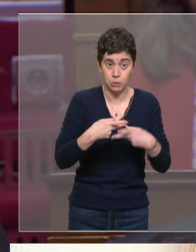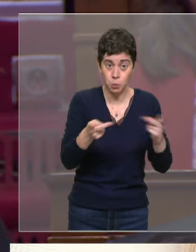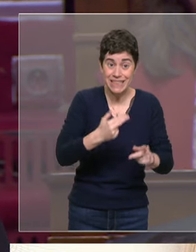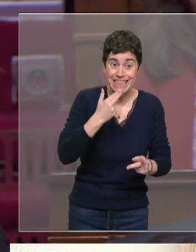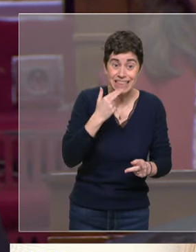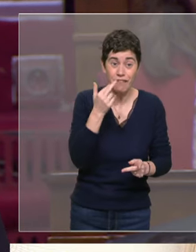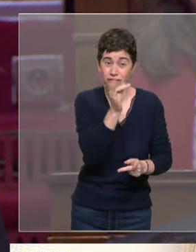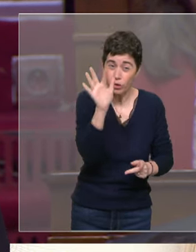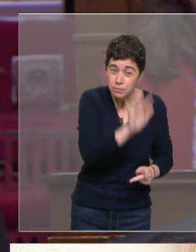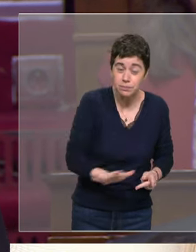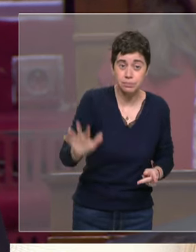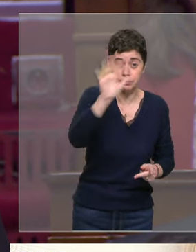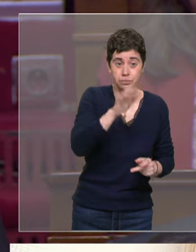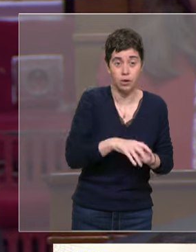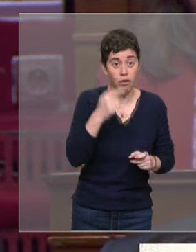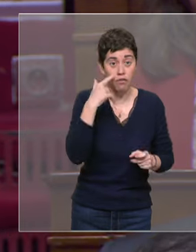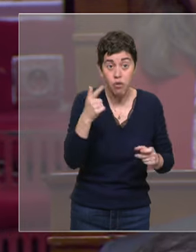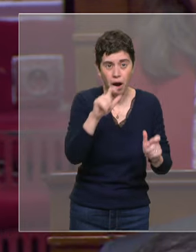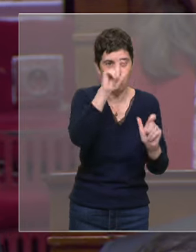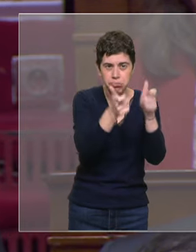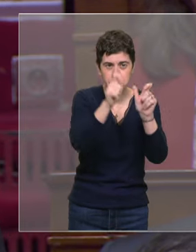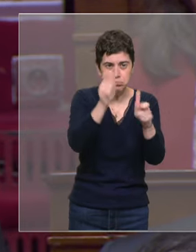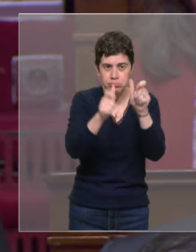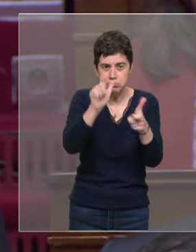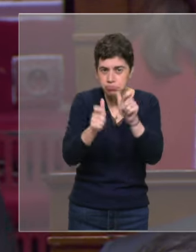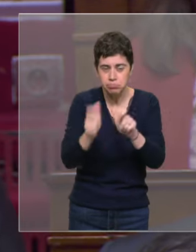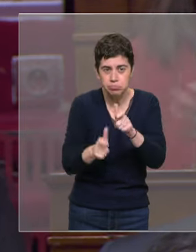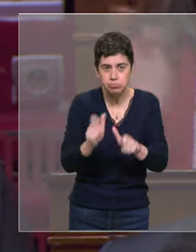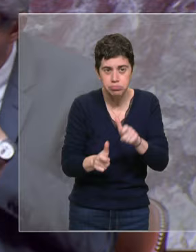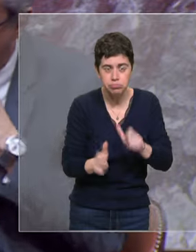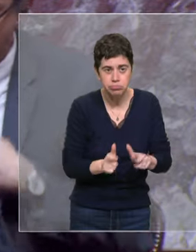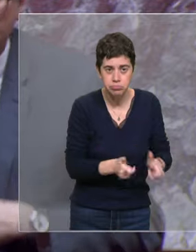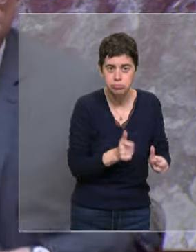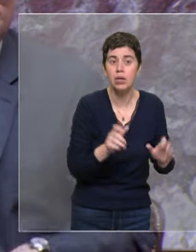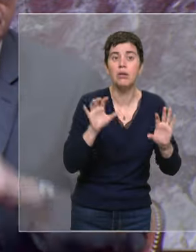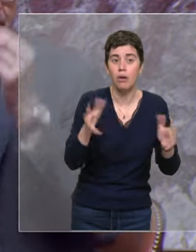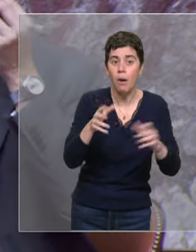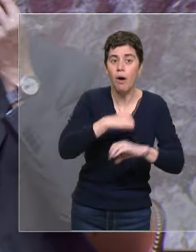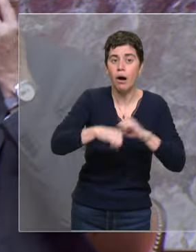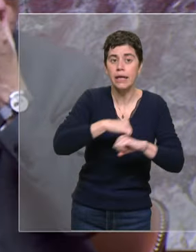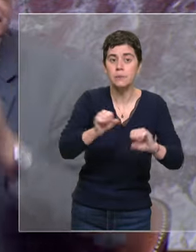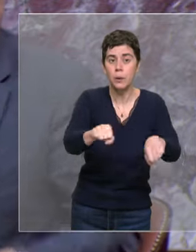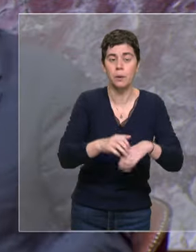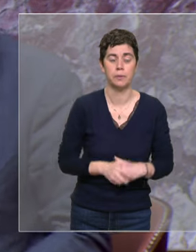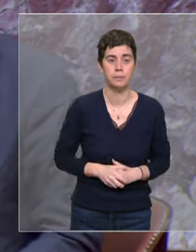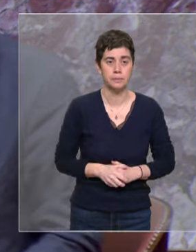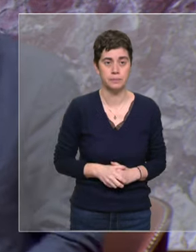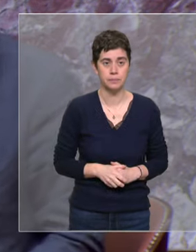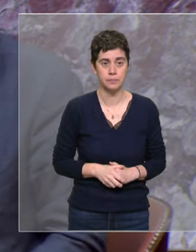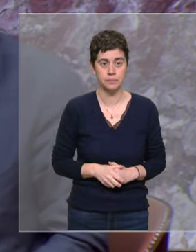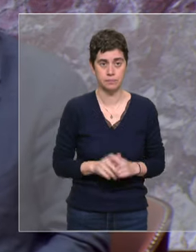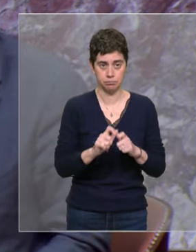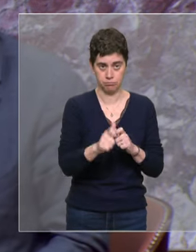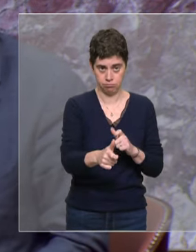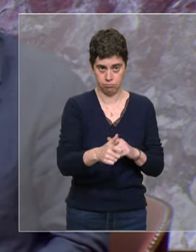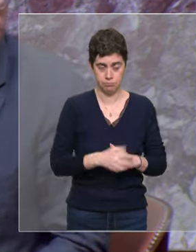territoire. Ils constatent leur retrait continu. Merci. Comment allez-vous faire plus avec moins ? Je vous remercie. La parole est à Monsieur